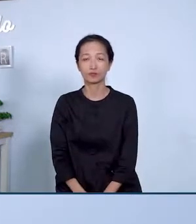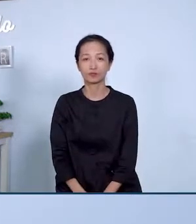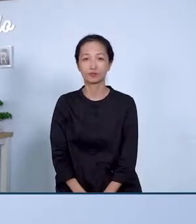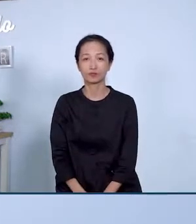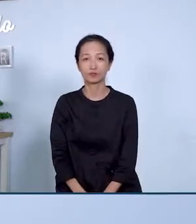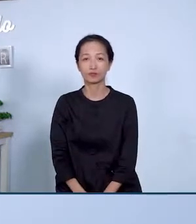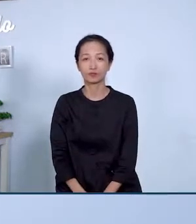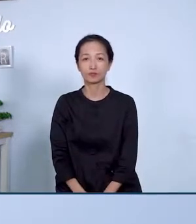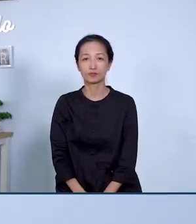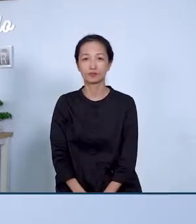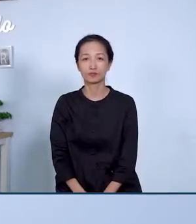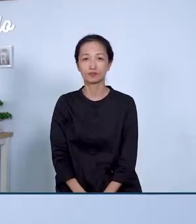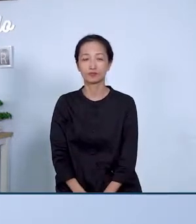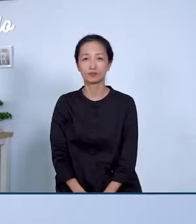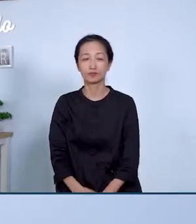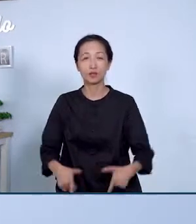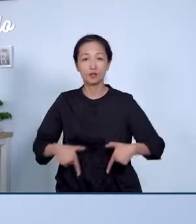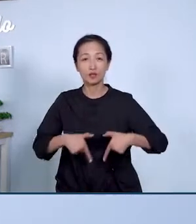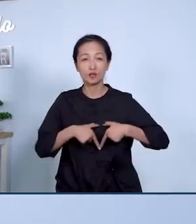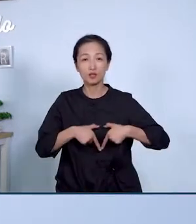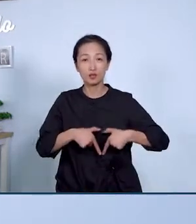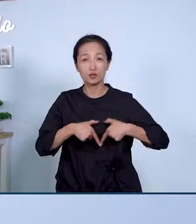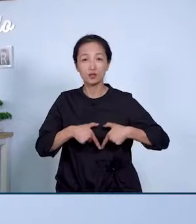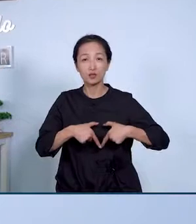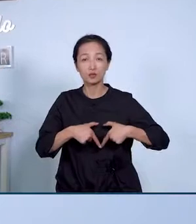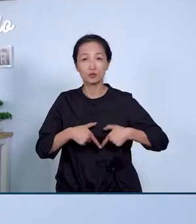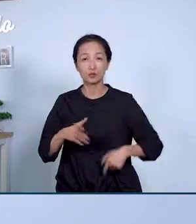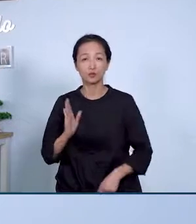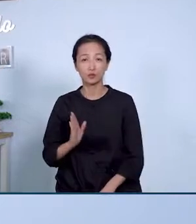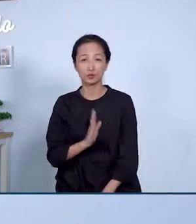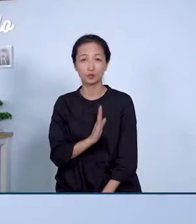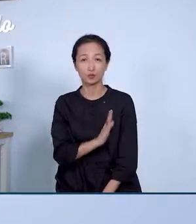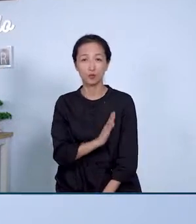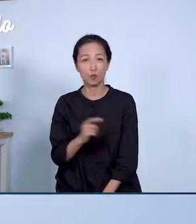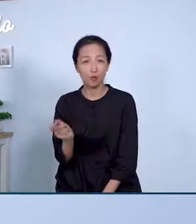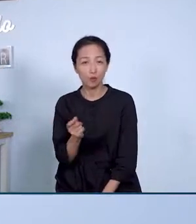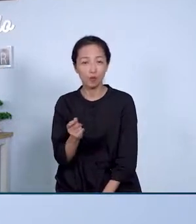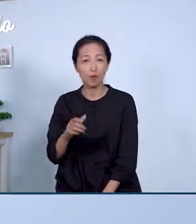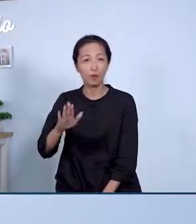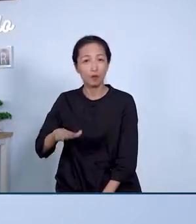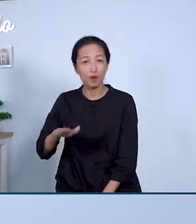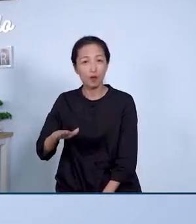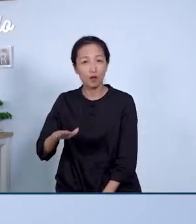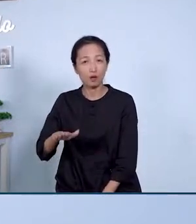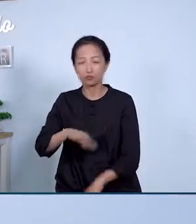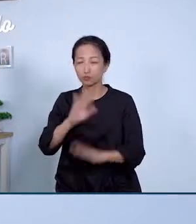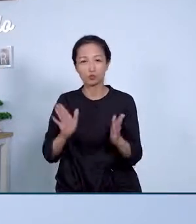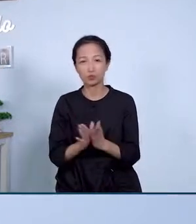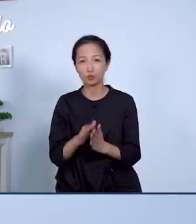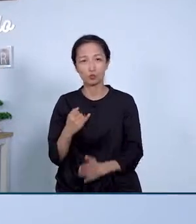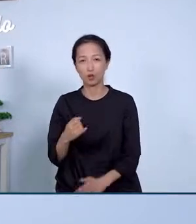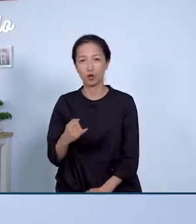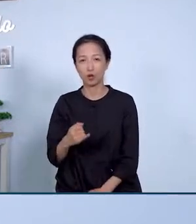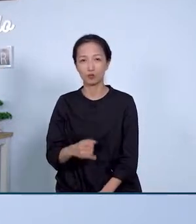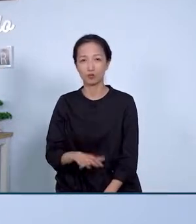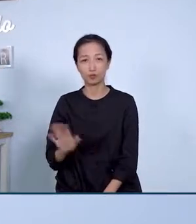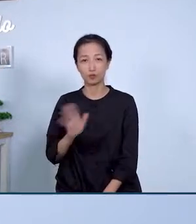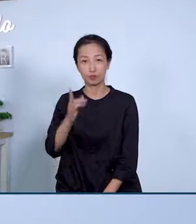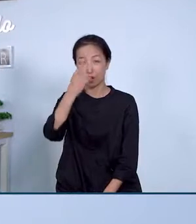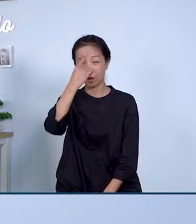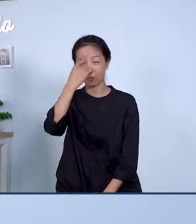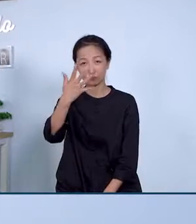四，心率过快或过慢都不好，不要大意，应该去医院检